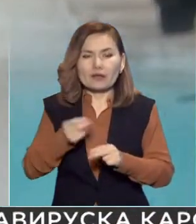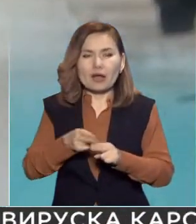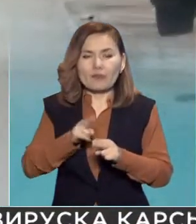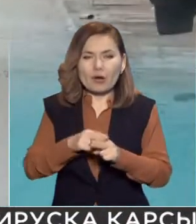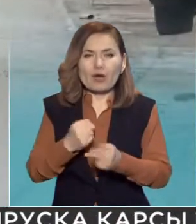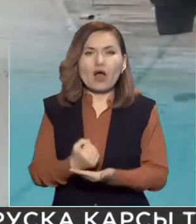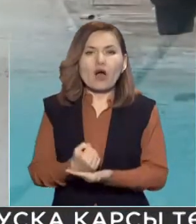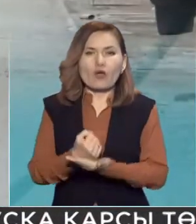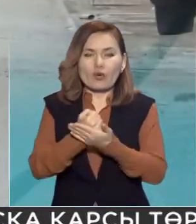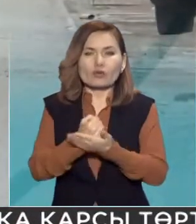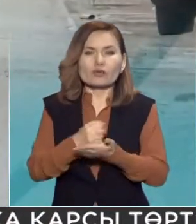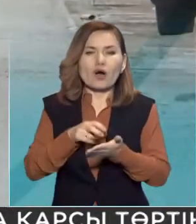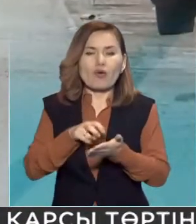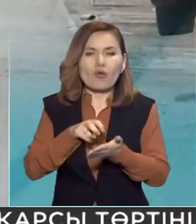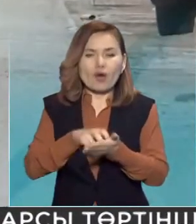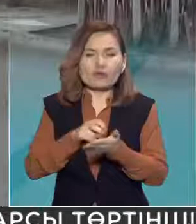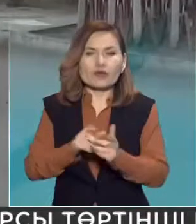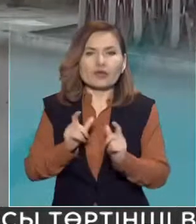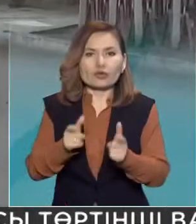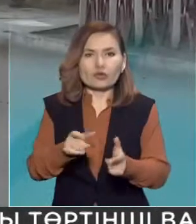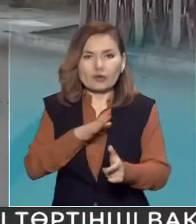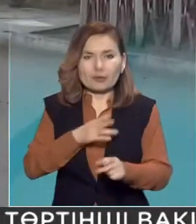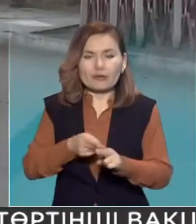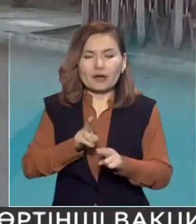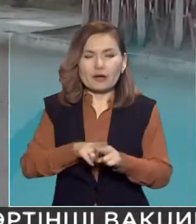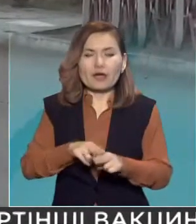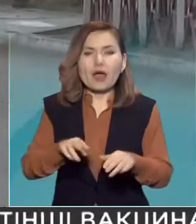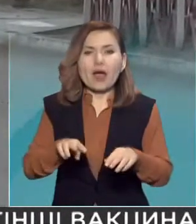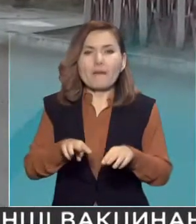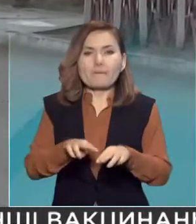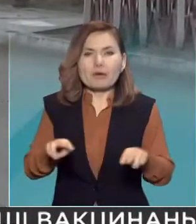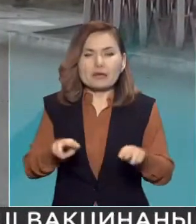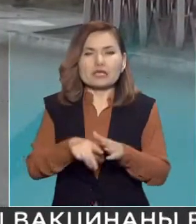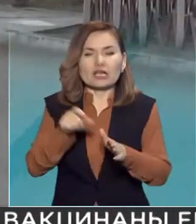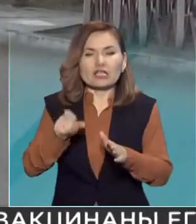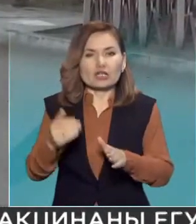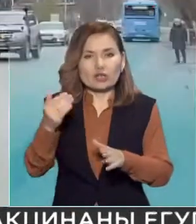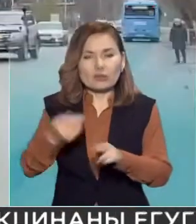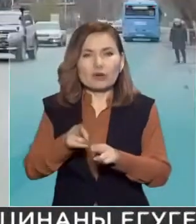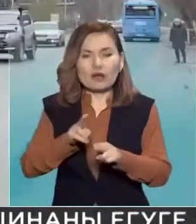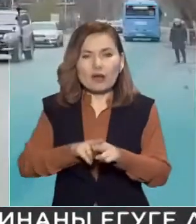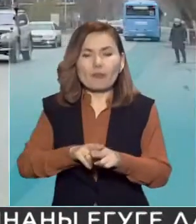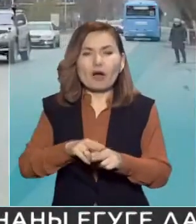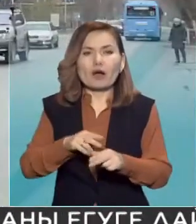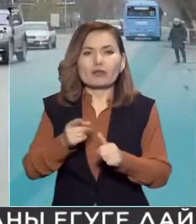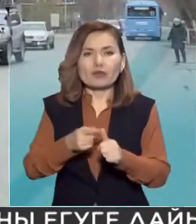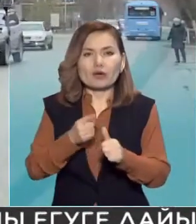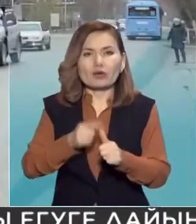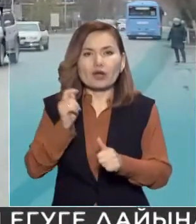қолдау хаттар көп түскен. Мәслихат депутаттары мемлекет қайраткерінің еңбегін ескере